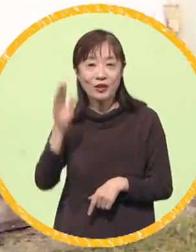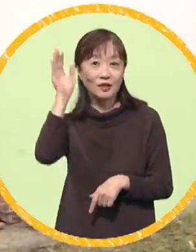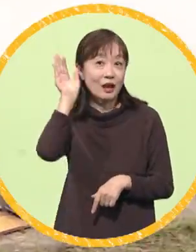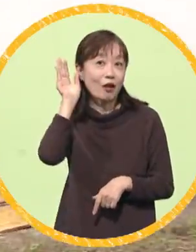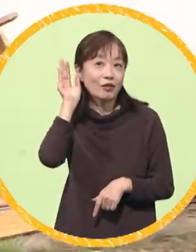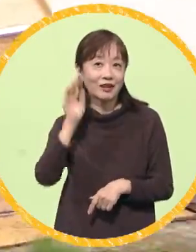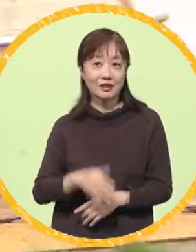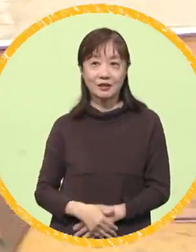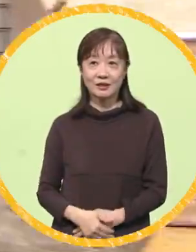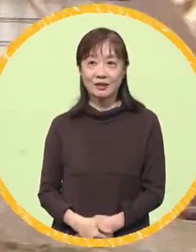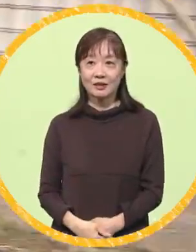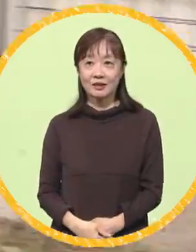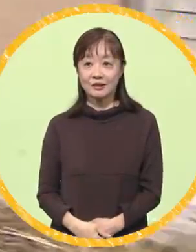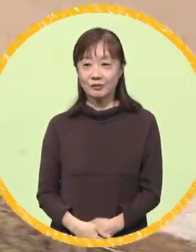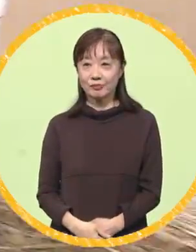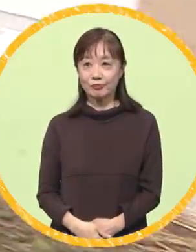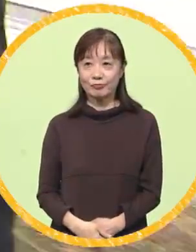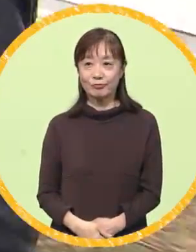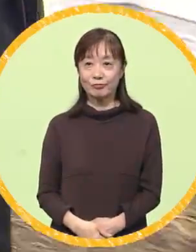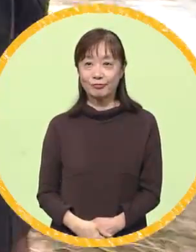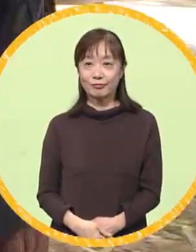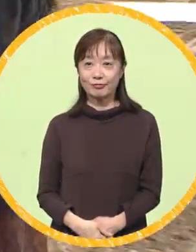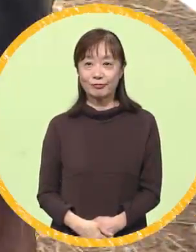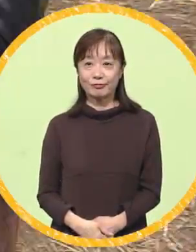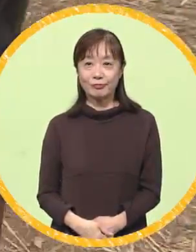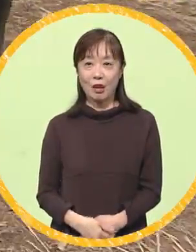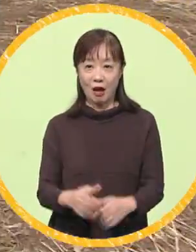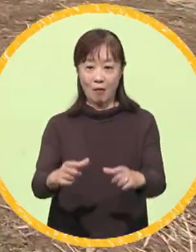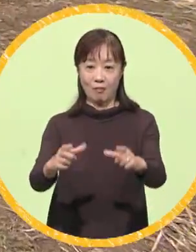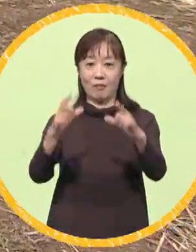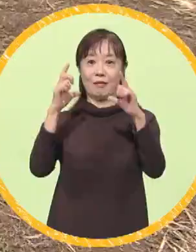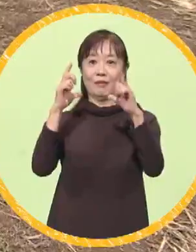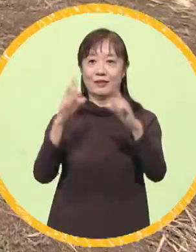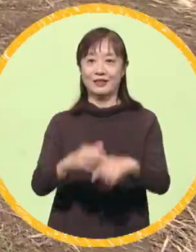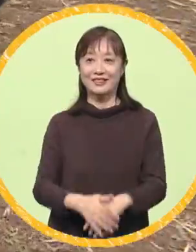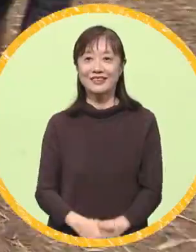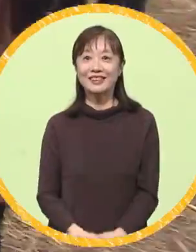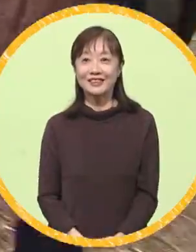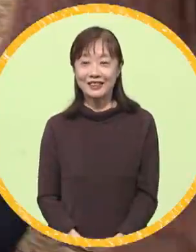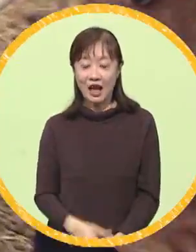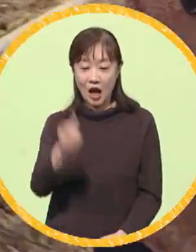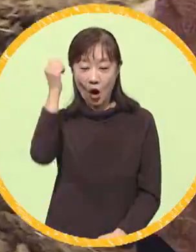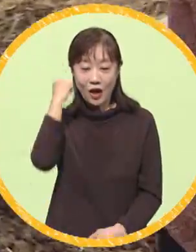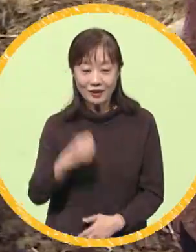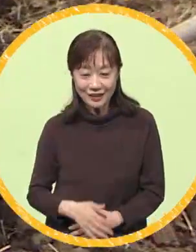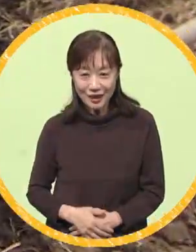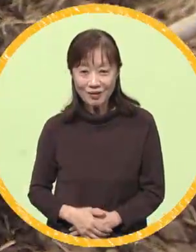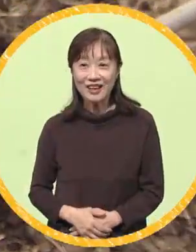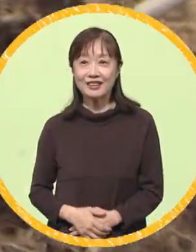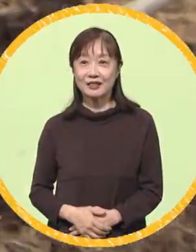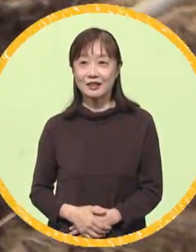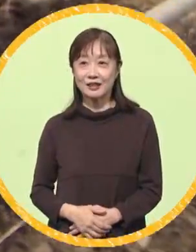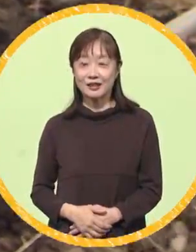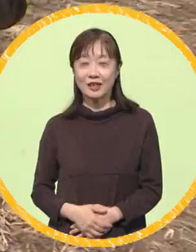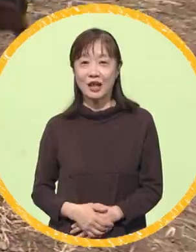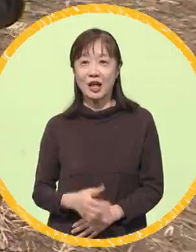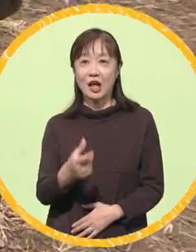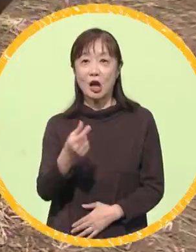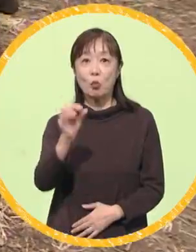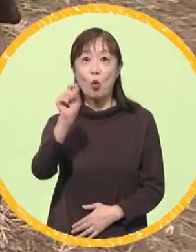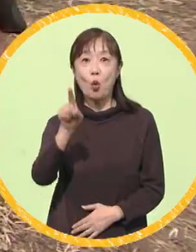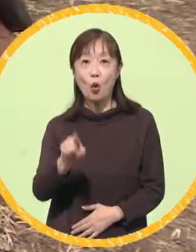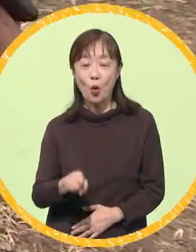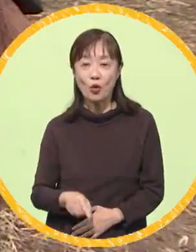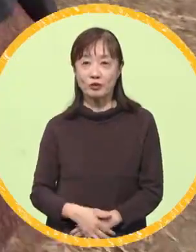見てください、ちょっと顔出してます。うわ、おっきい。おはようございます。お